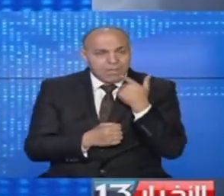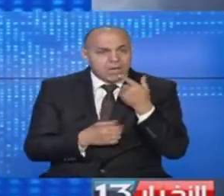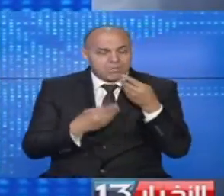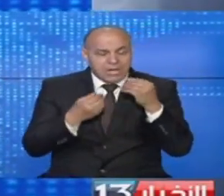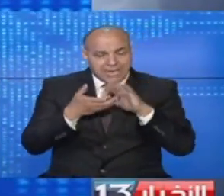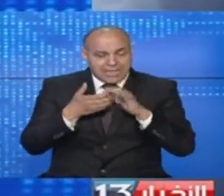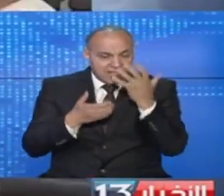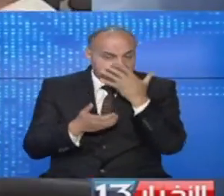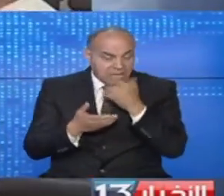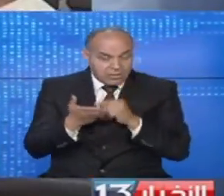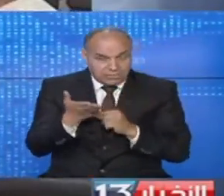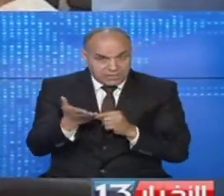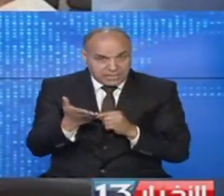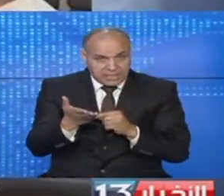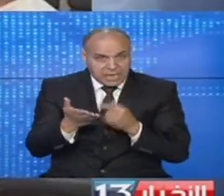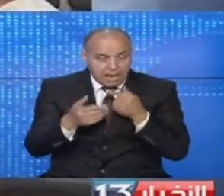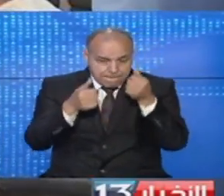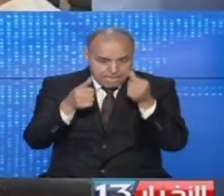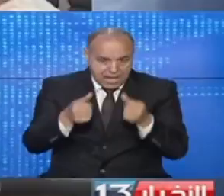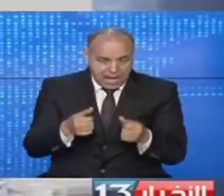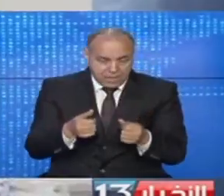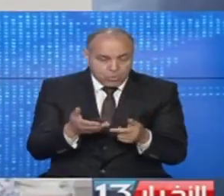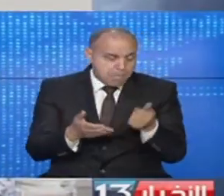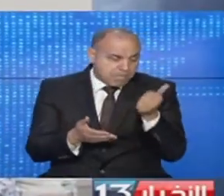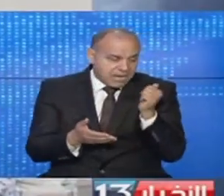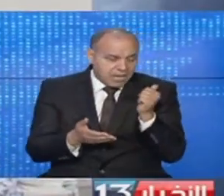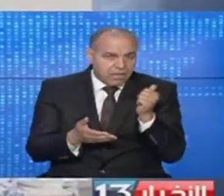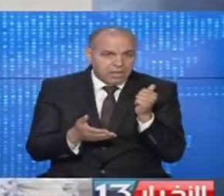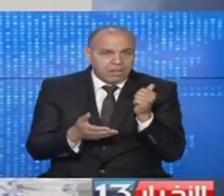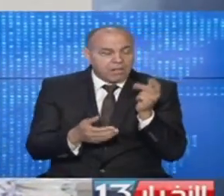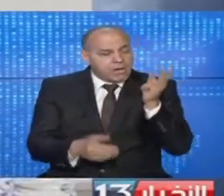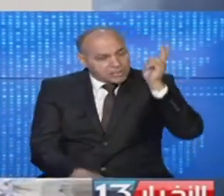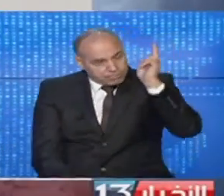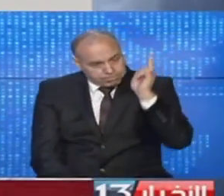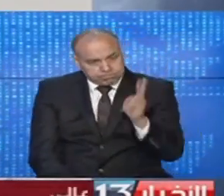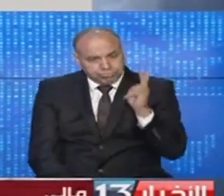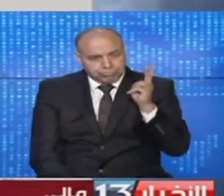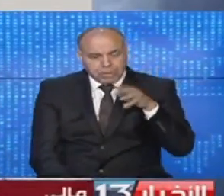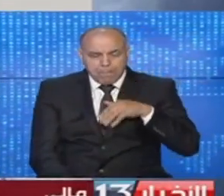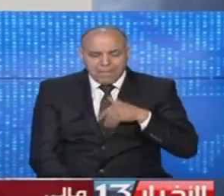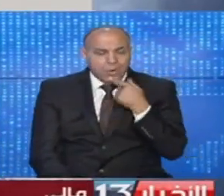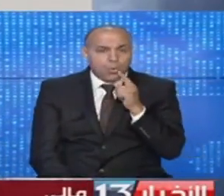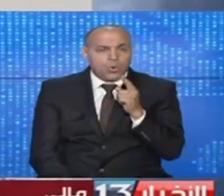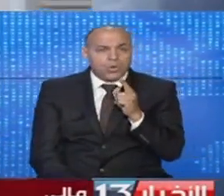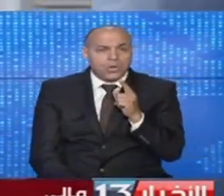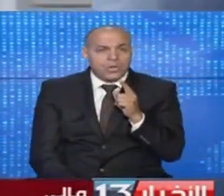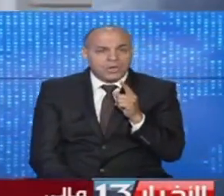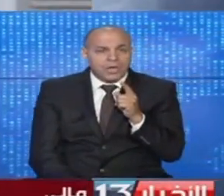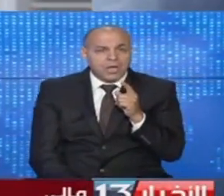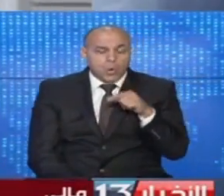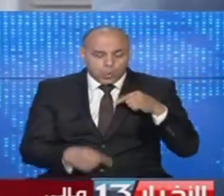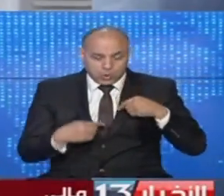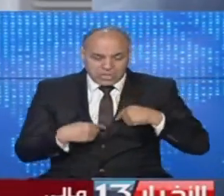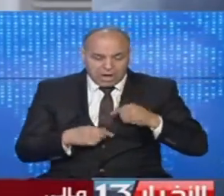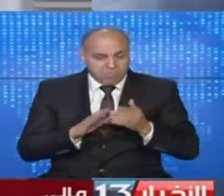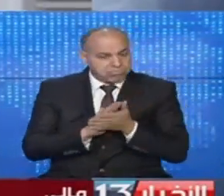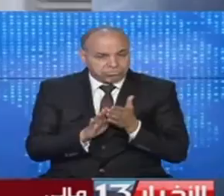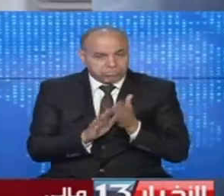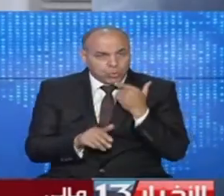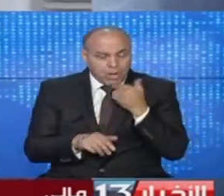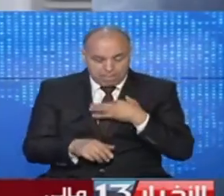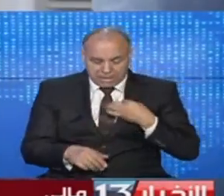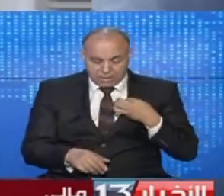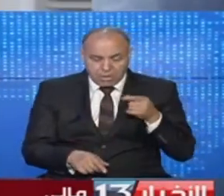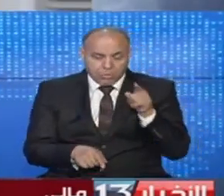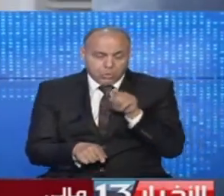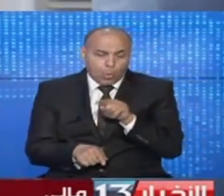هدد الاتحاد حسب بيانه الصادر أمس بفرض عقوبات على مالي إذ لم تعد الحكومة التي يقودها